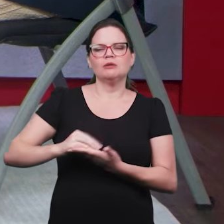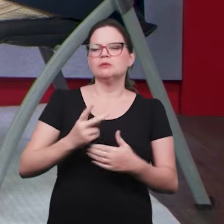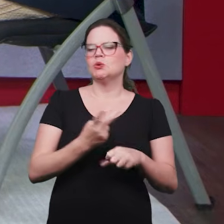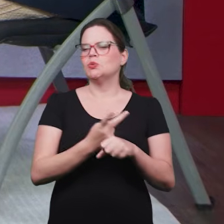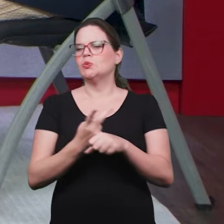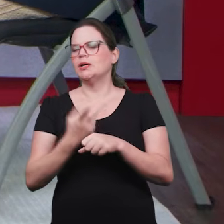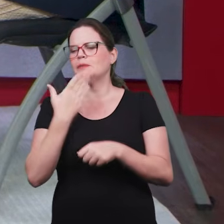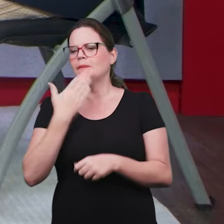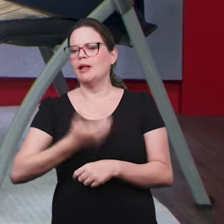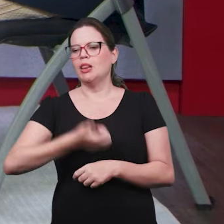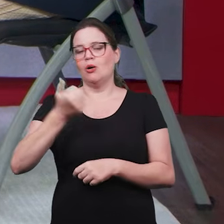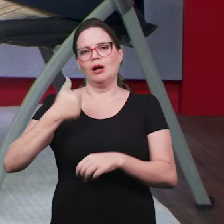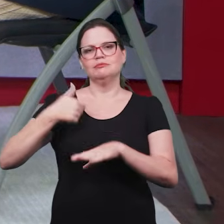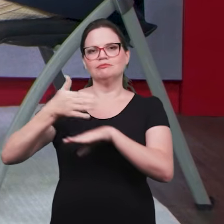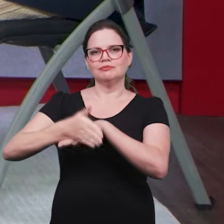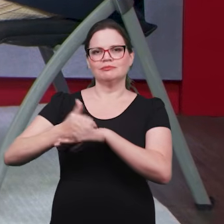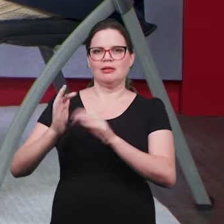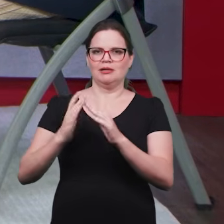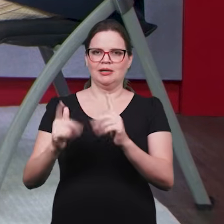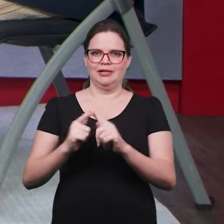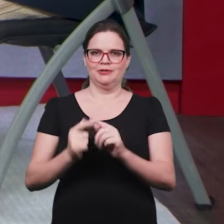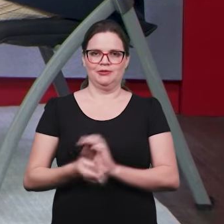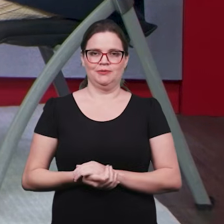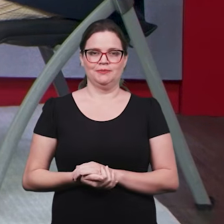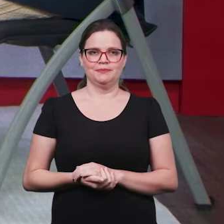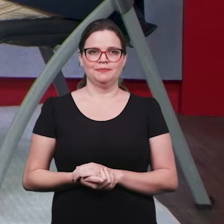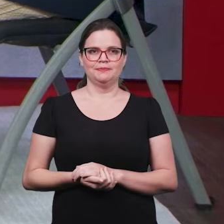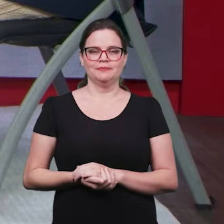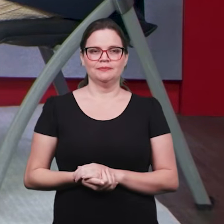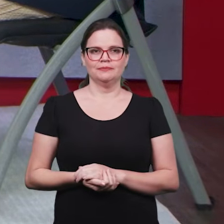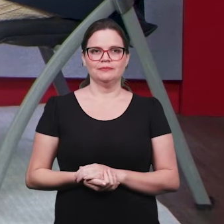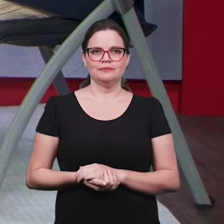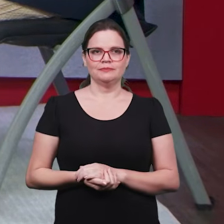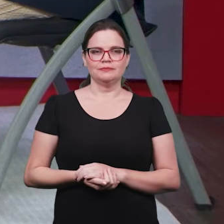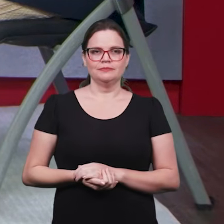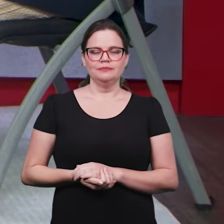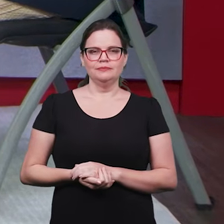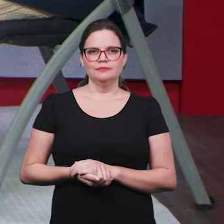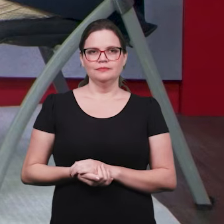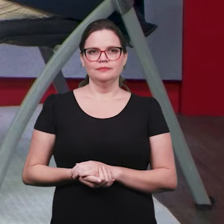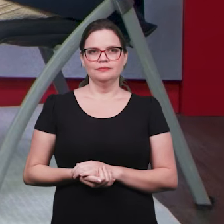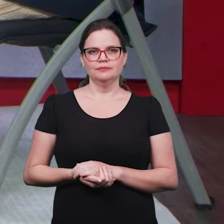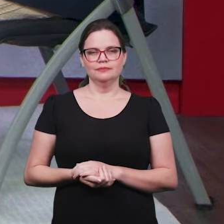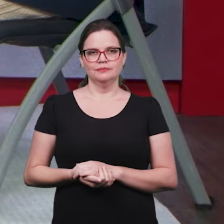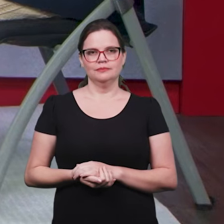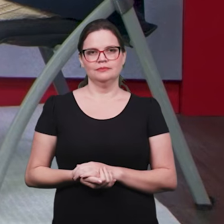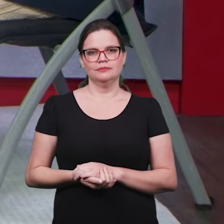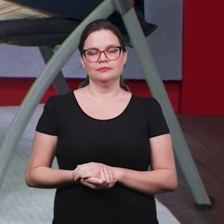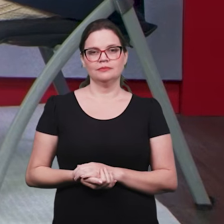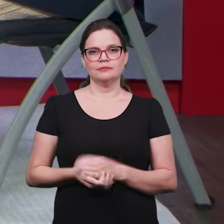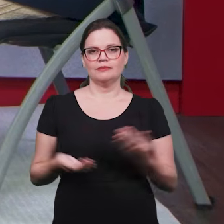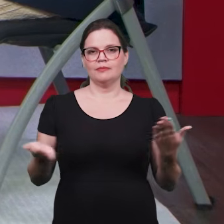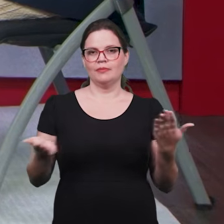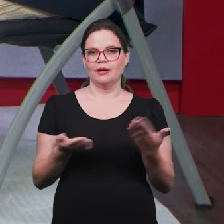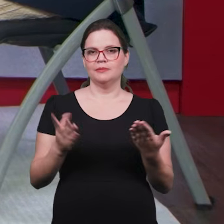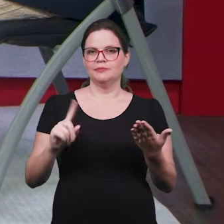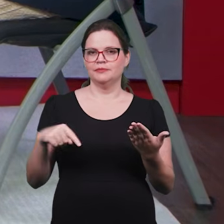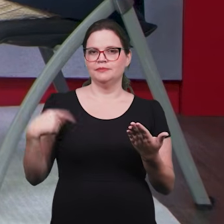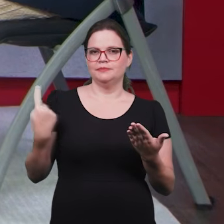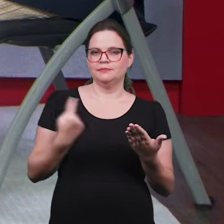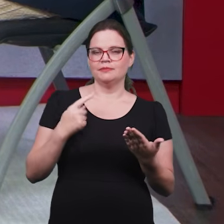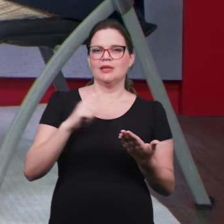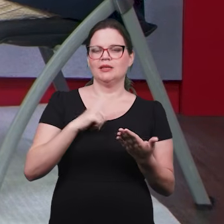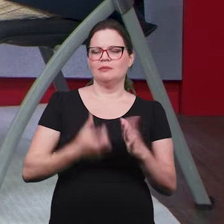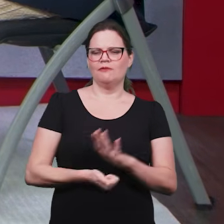они ищут церковь. eles procuram uma igreja. И сейчас очень-очень много молодежь принимает Бога. E